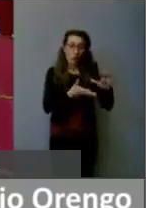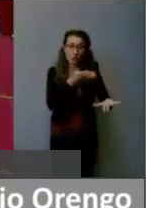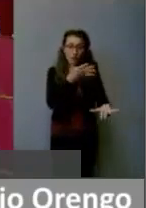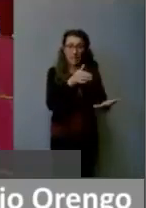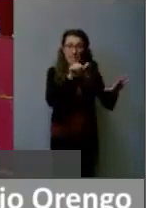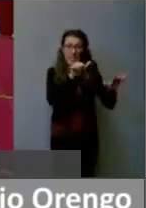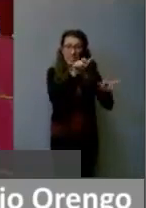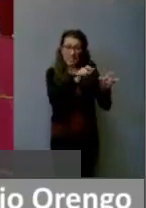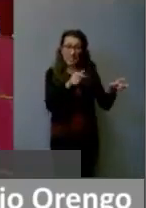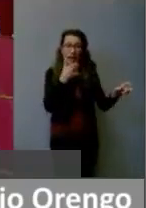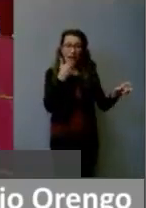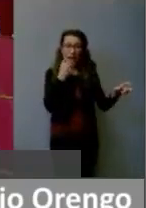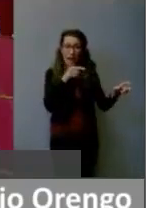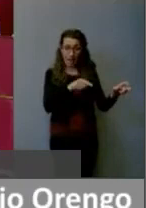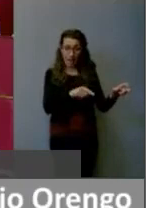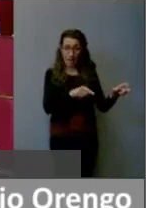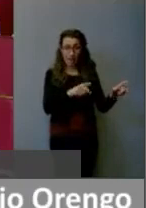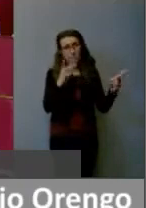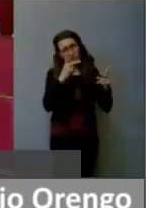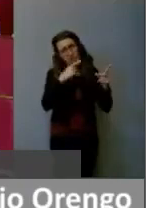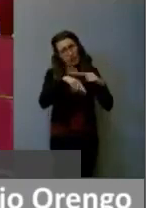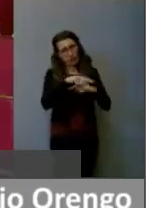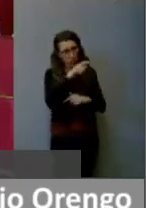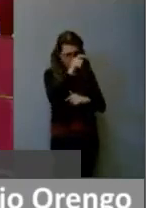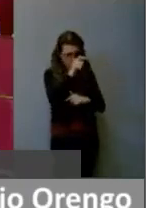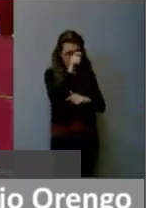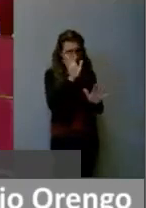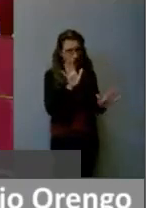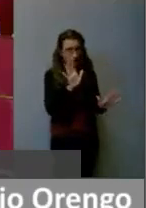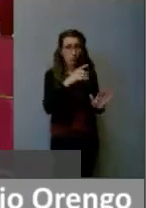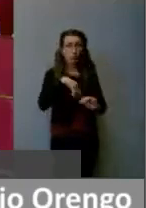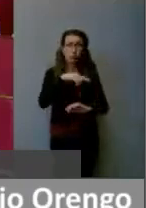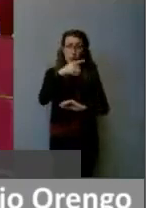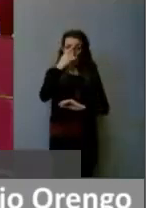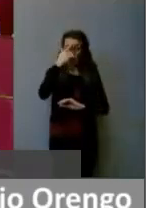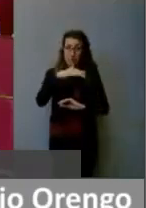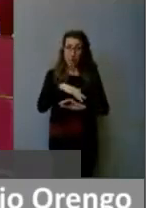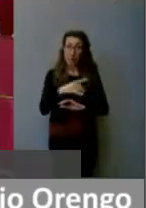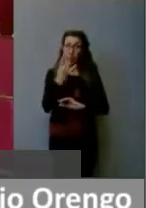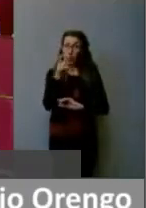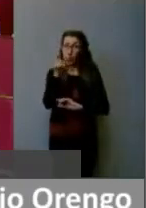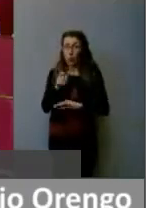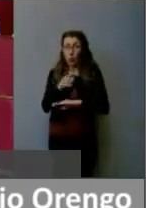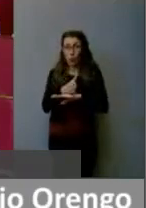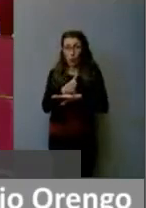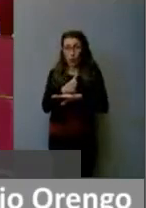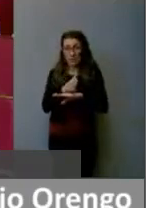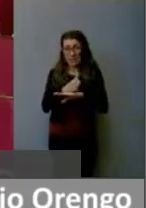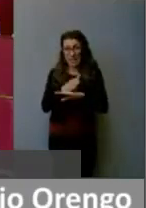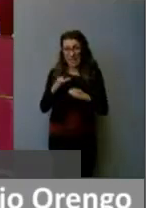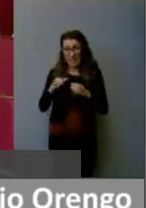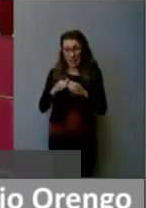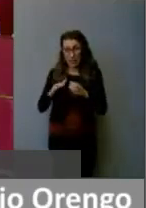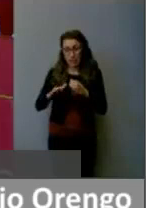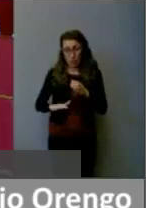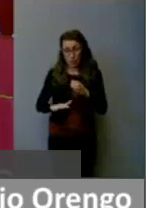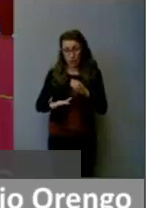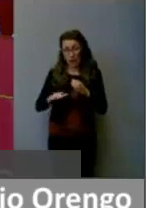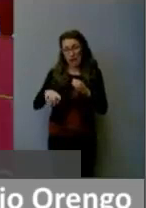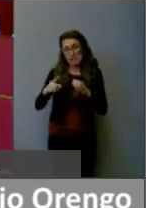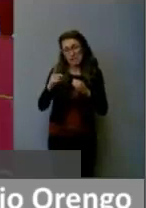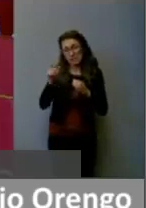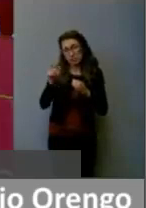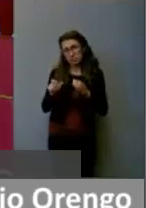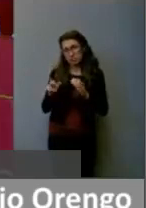che, e lo diciamo con grande rispetto, visto che sappiamo che un consigliere di minoranza ha avuto un lutto e per questo rispetto noi oggi